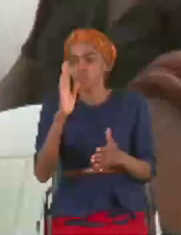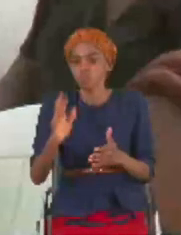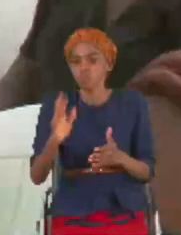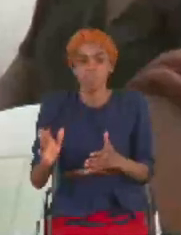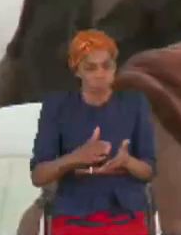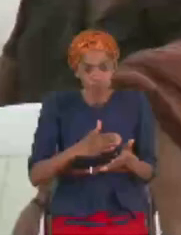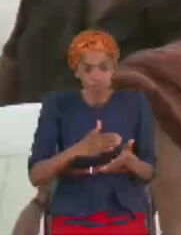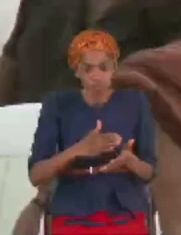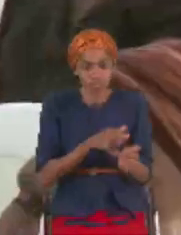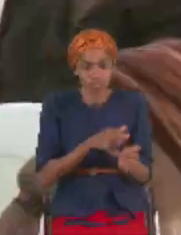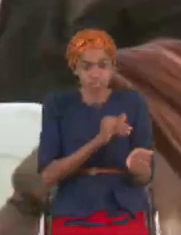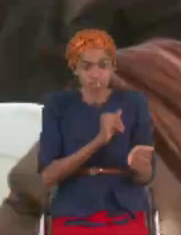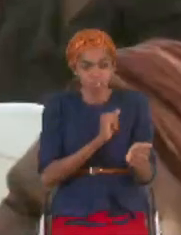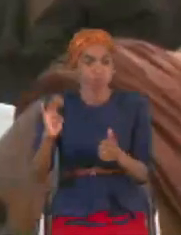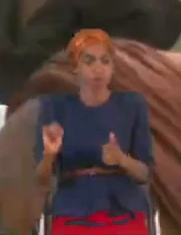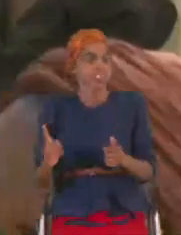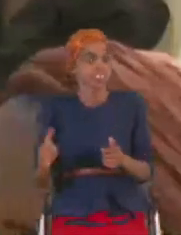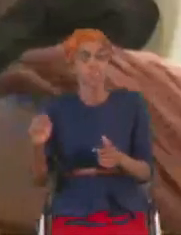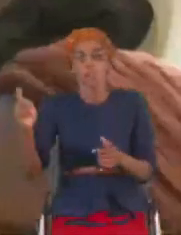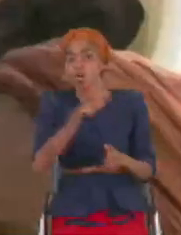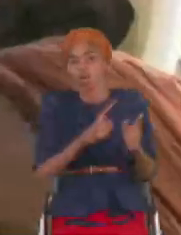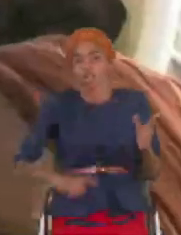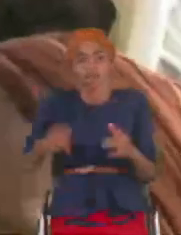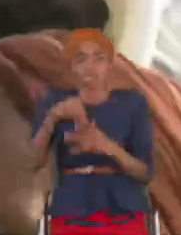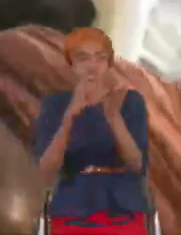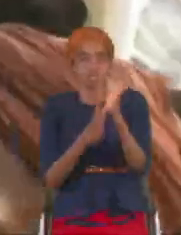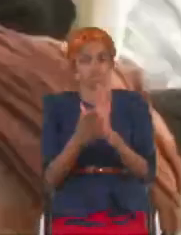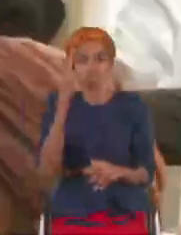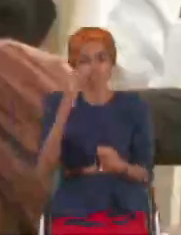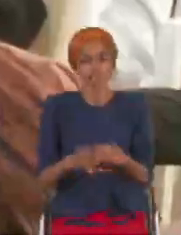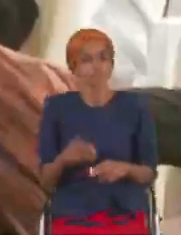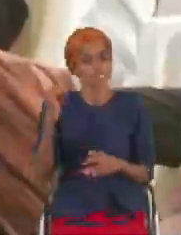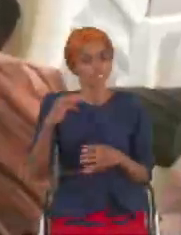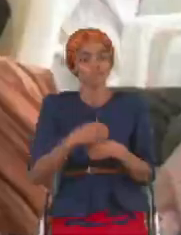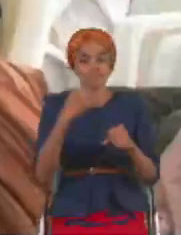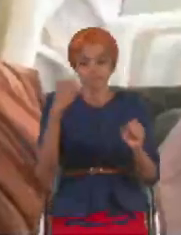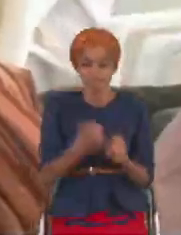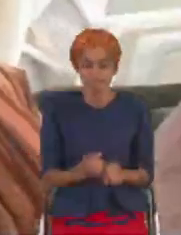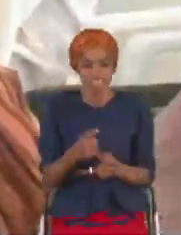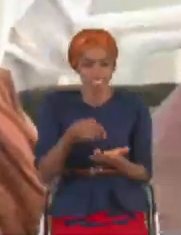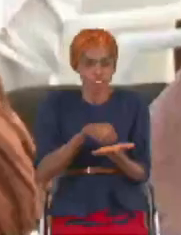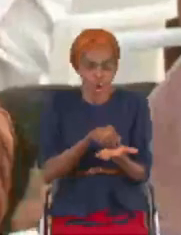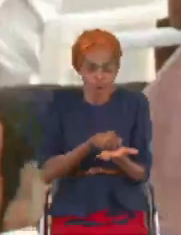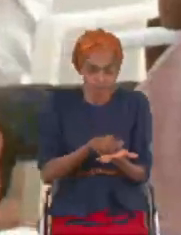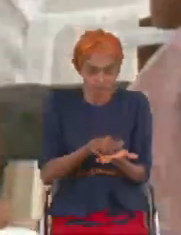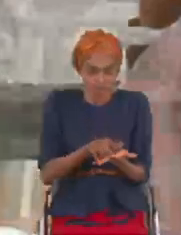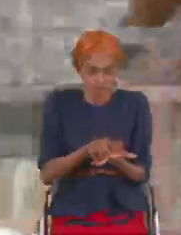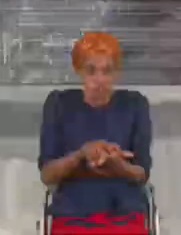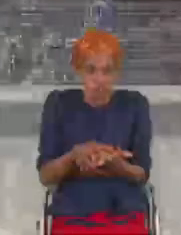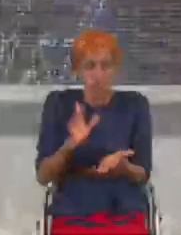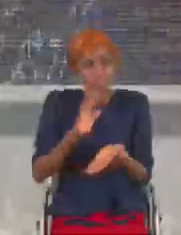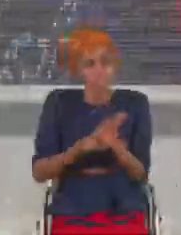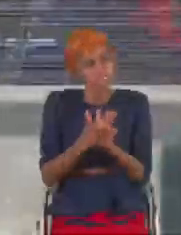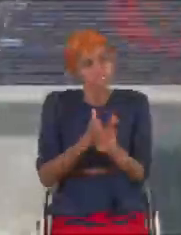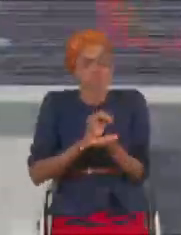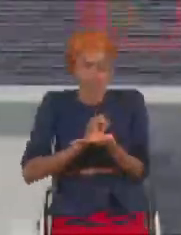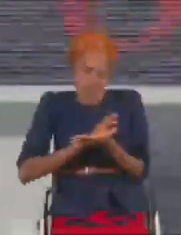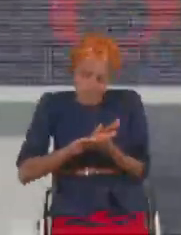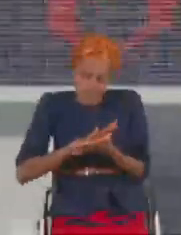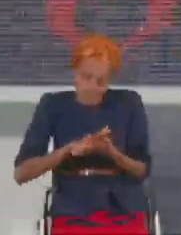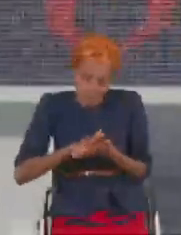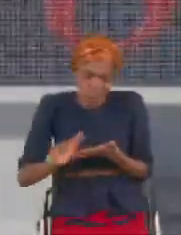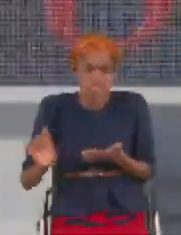le seigneur va tout autant de ta vie au nom de jésus et il rendra donc les